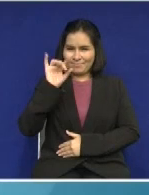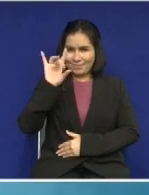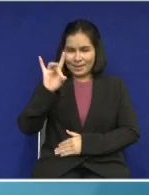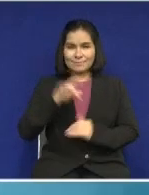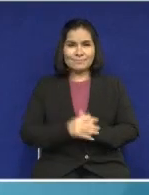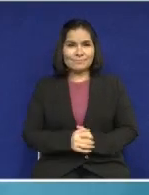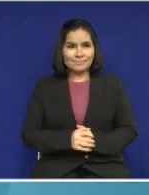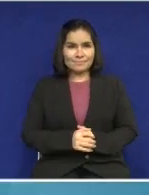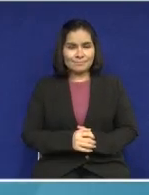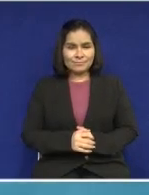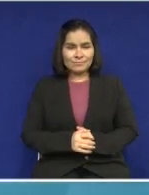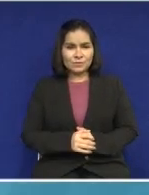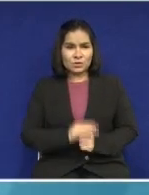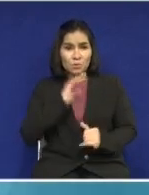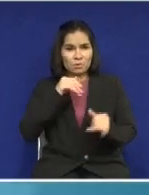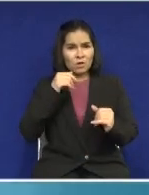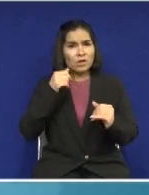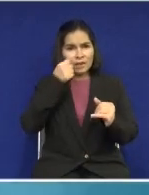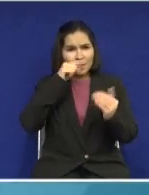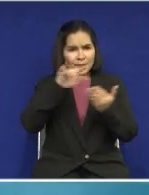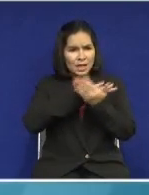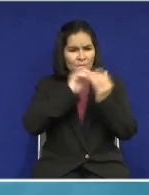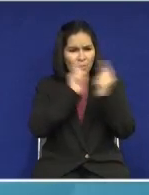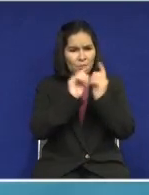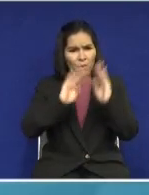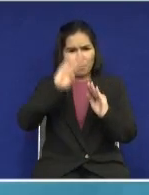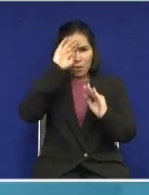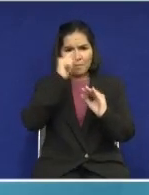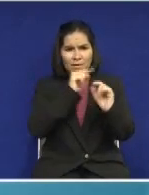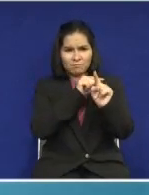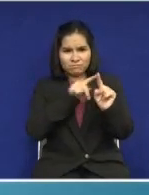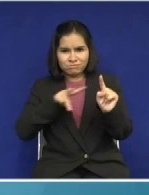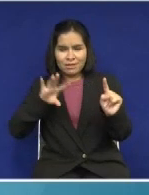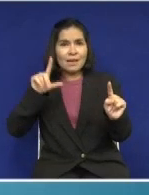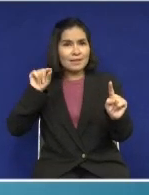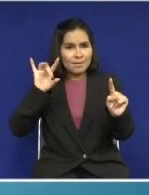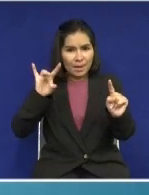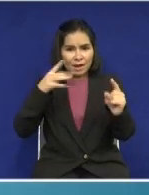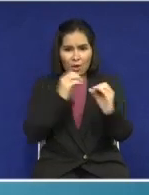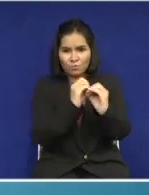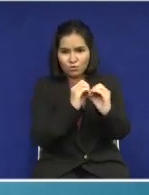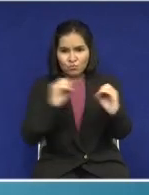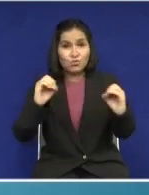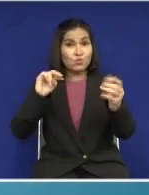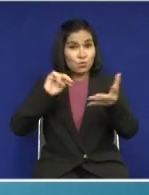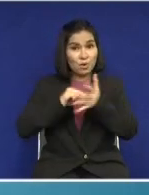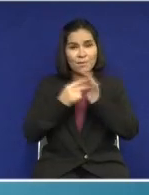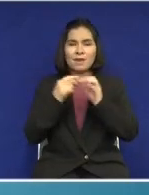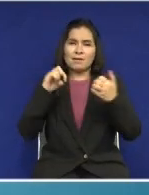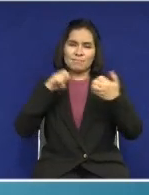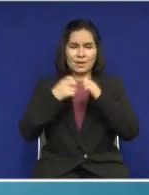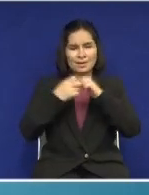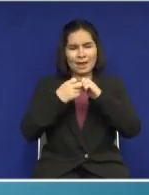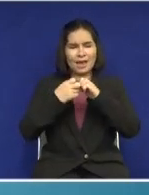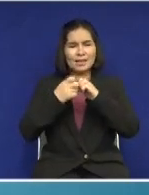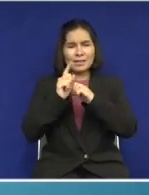วันหลังจากที่ไม่พบผู้ติดเชื้อรายใหม่ไปแล้วถึงจะเรียกว่าเป็นระยะเวลาที่มีความเสี่ยงต่ำที่จะเกิดการแ